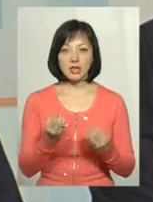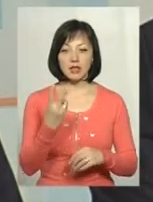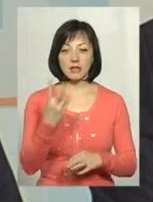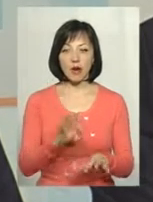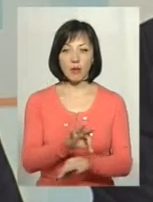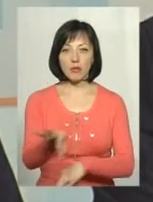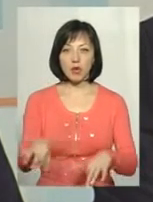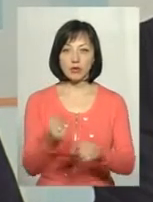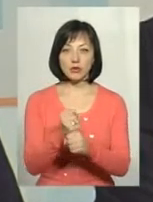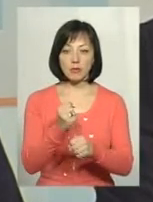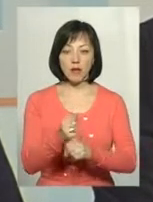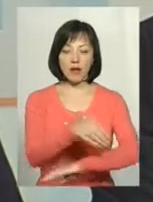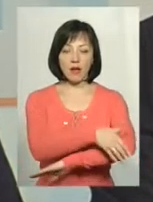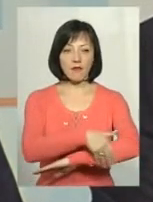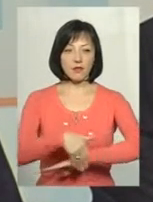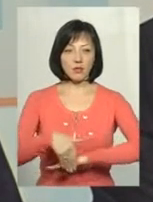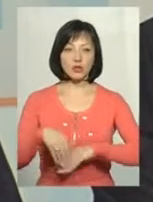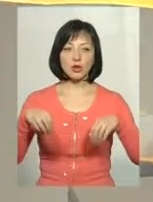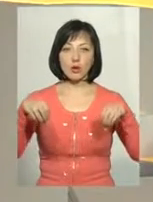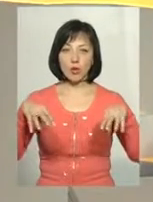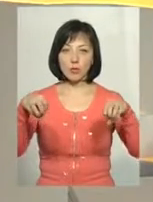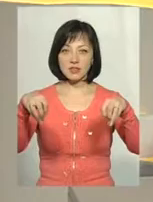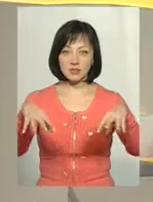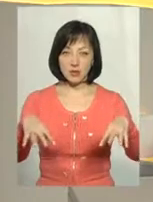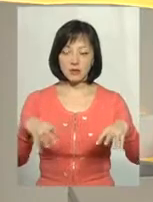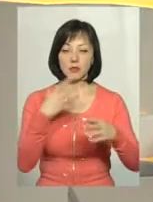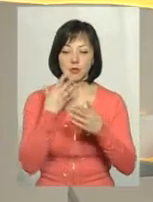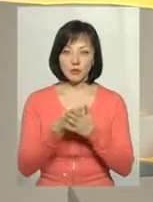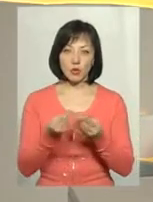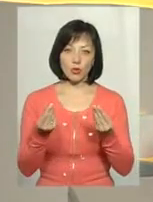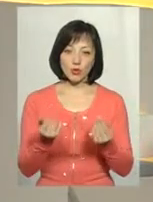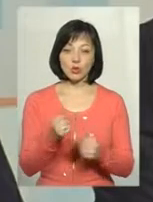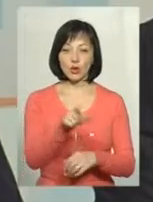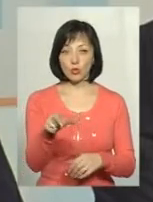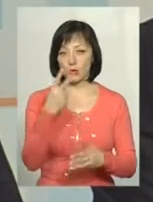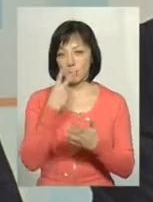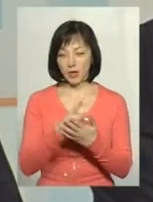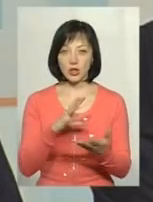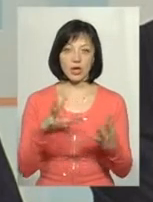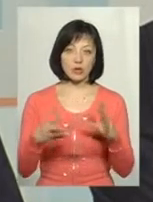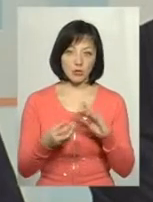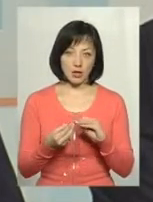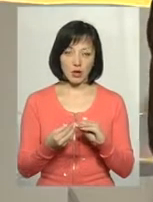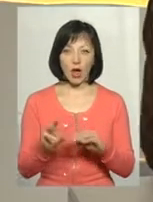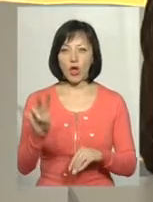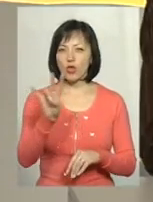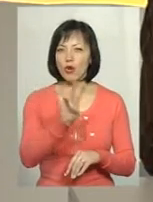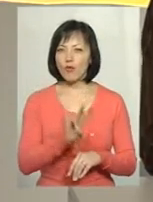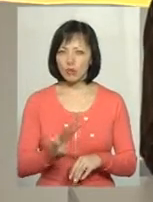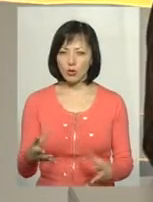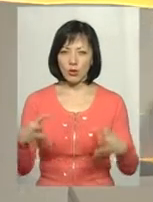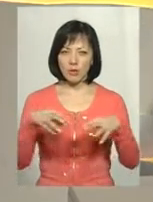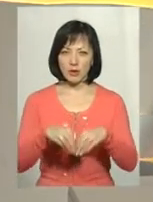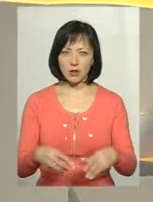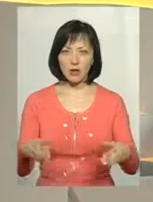проекти зробили вуличне освітлення. Також комунальник освоїв дані кошти, і сьогодні люди бачать результат нашої... Ужицька об'єднана